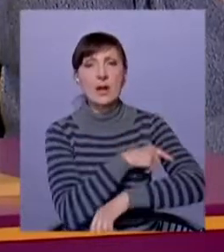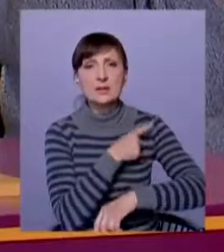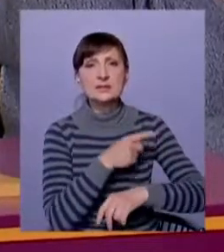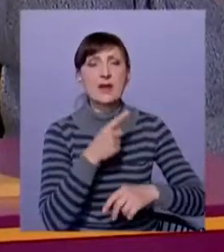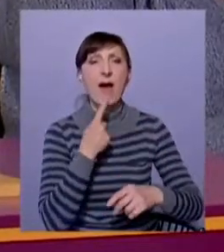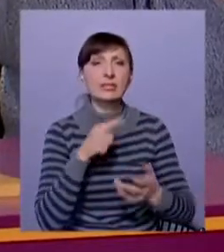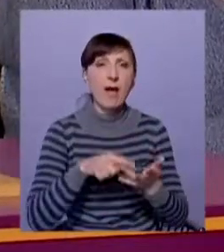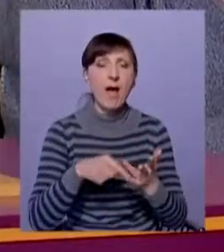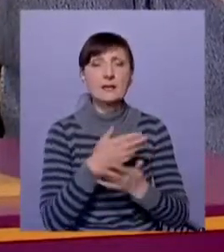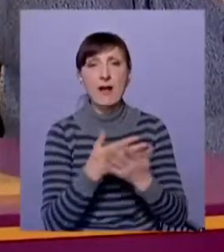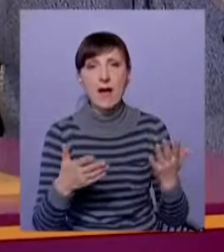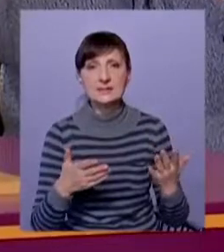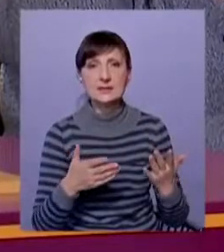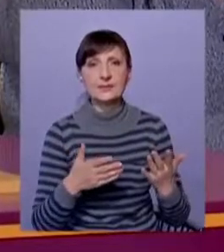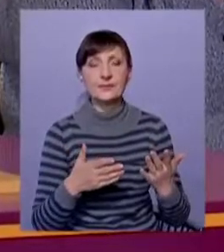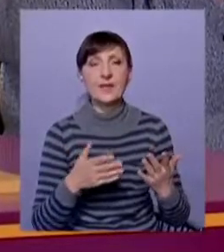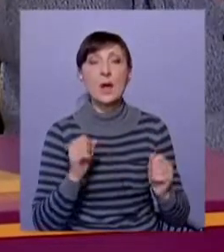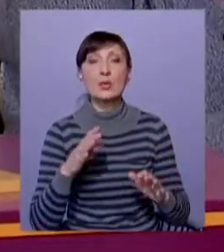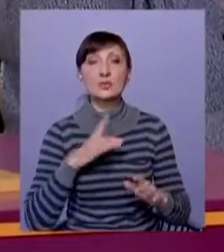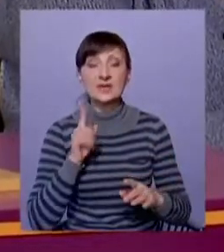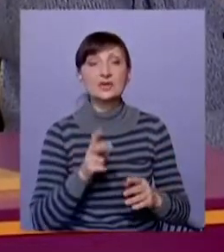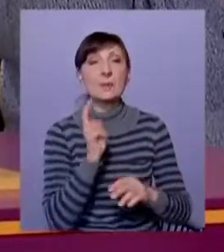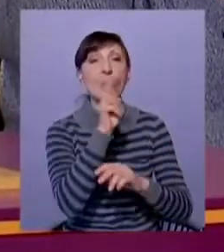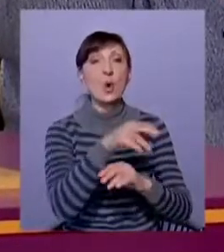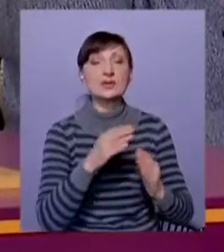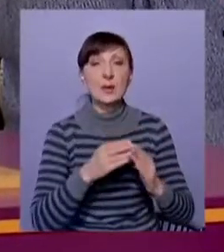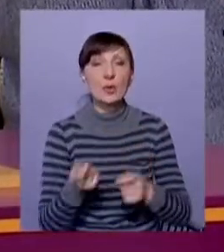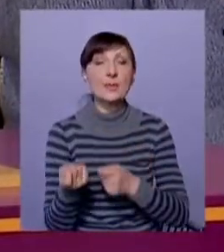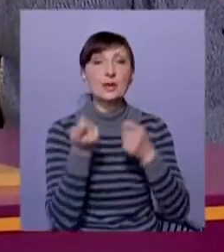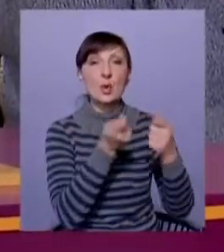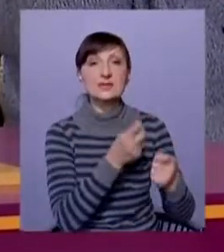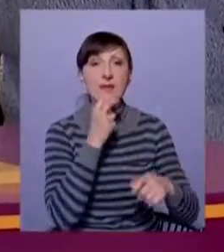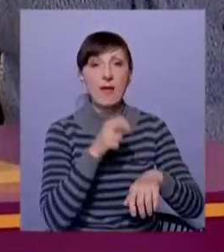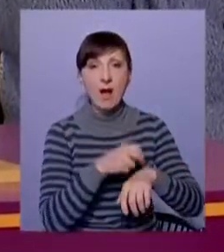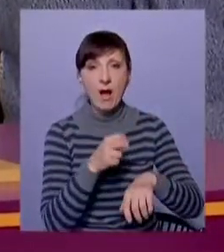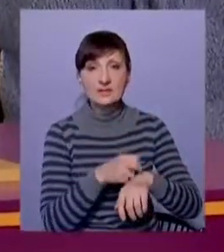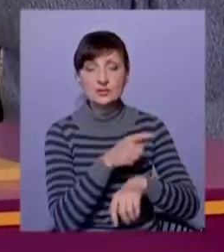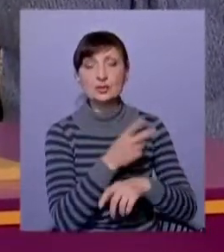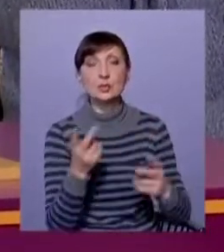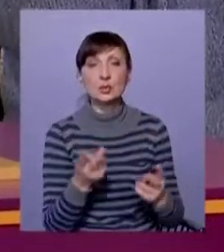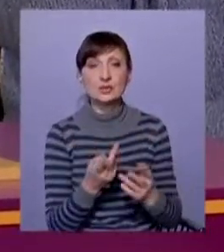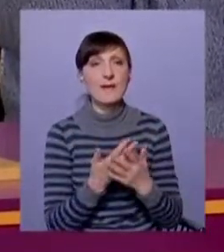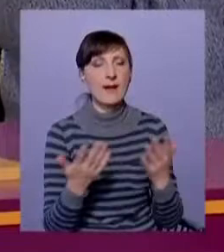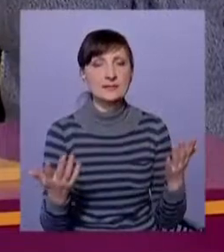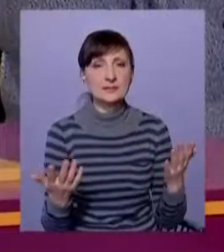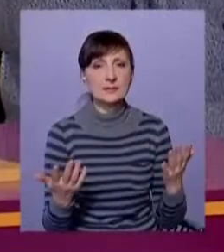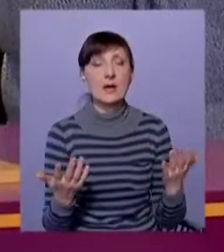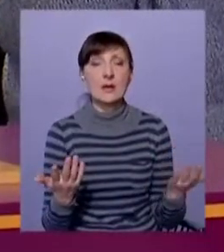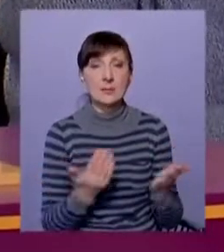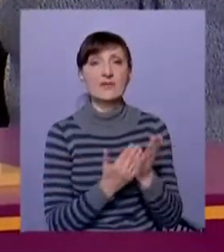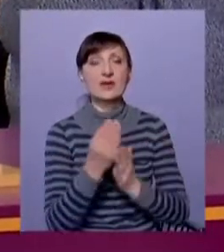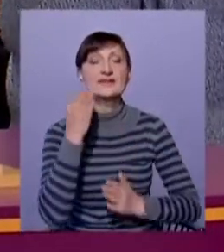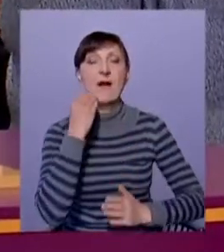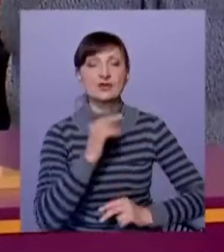необходимость, выходят, как говорится, непосредственно к пациенту, приносят ему препараты, то, что ему необходимо. В этом плане повышается и